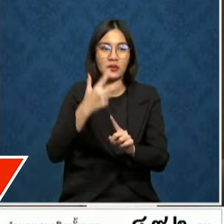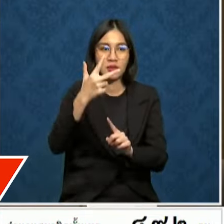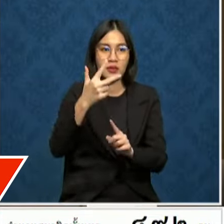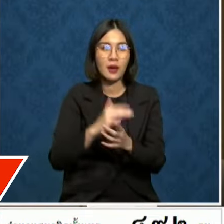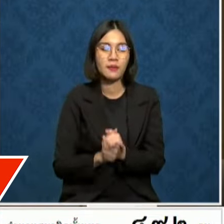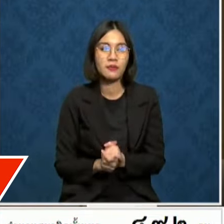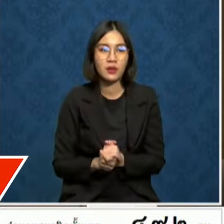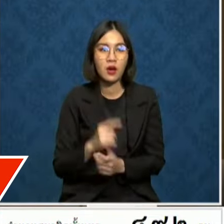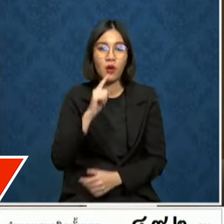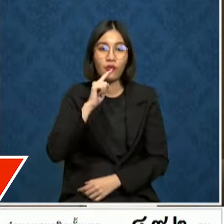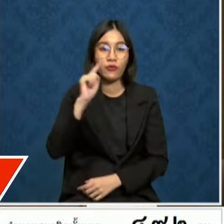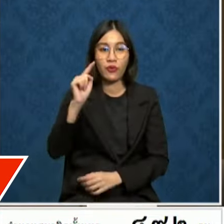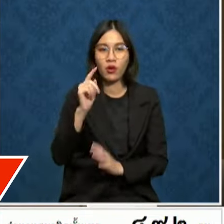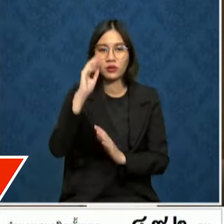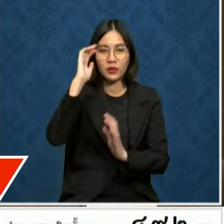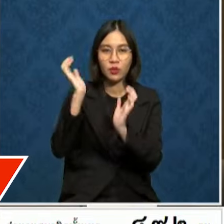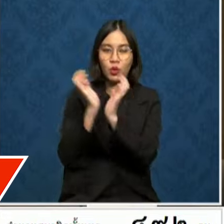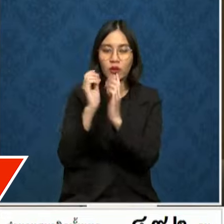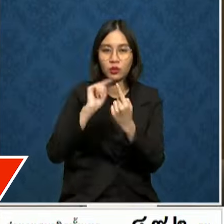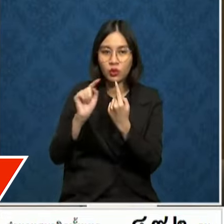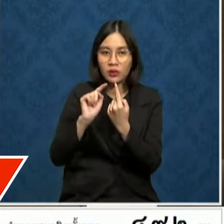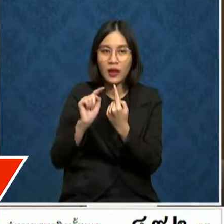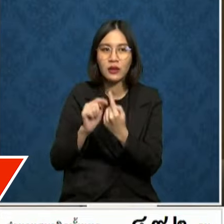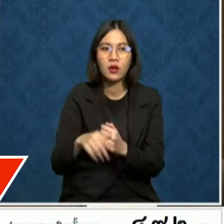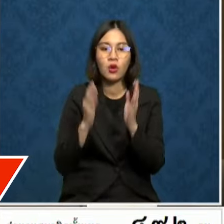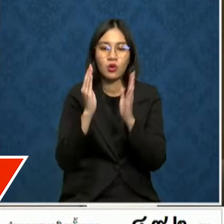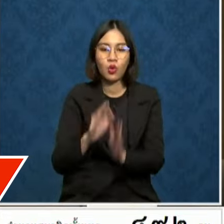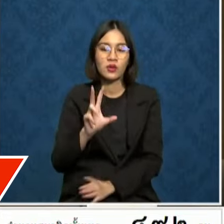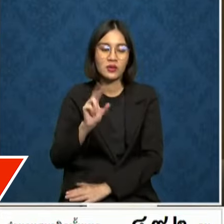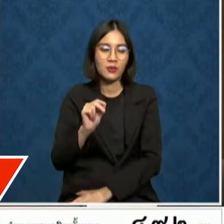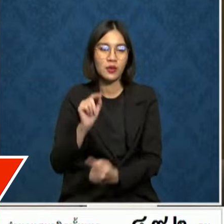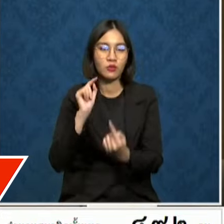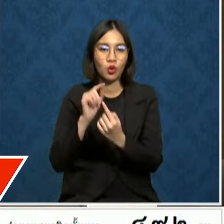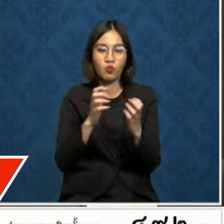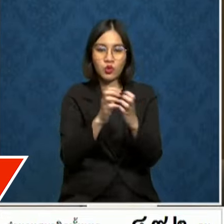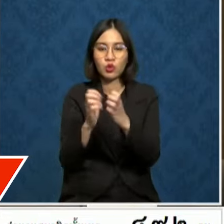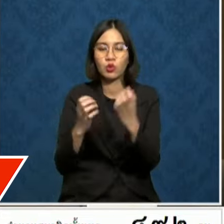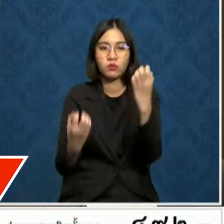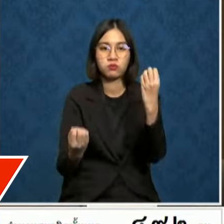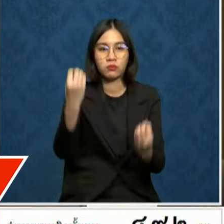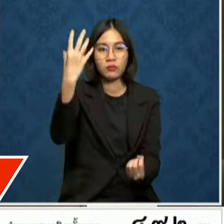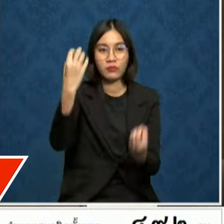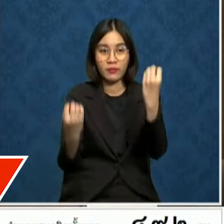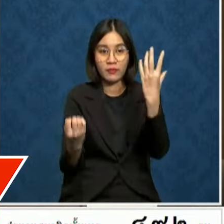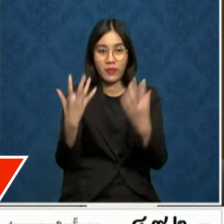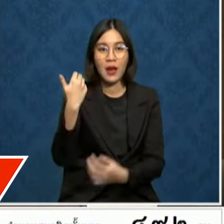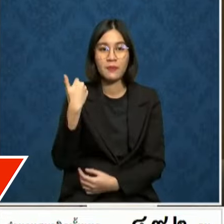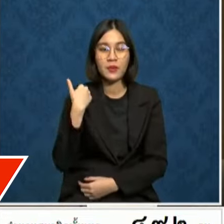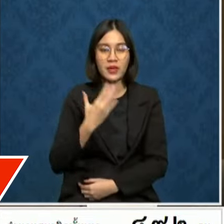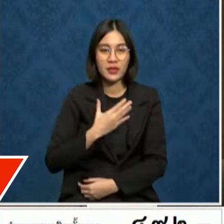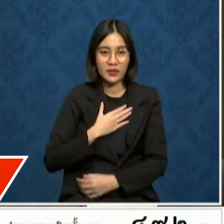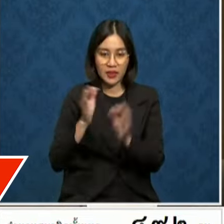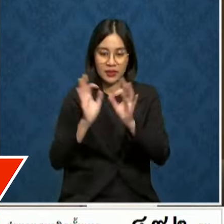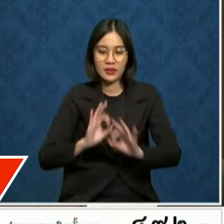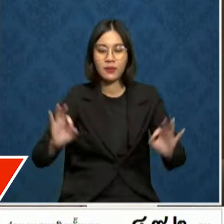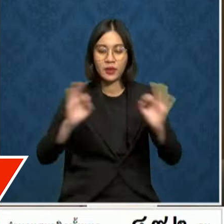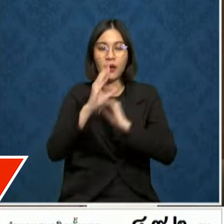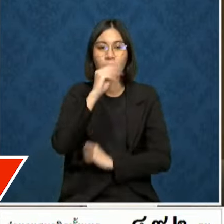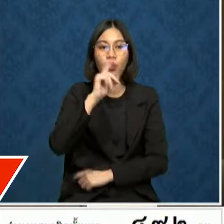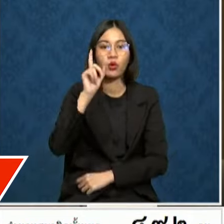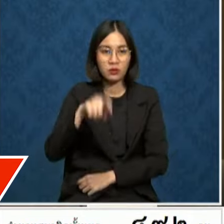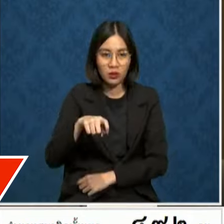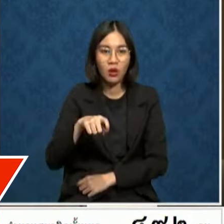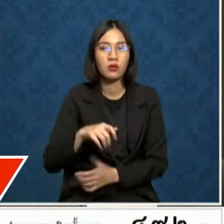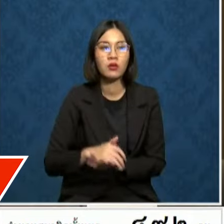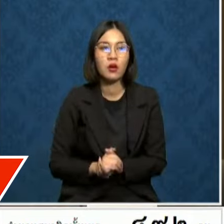ค่ะถูกแจ้งข้อหาดำเนินคดีทั้ง 30คนในข้อหาบุกรุกป่าค่ะและกรณีที่ดิฉันจำเป็นที่จะต้องพูดถึงและไม่